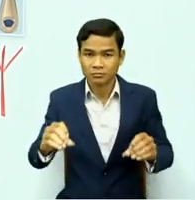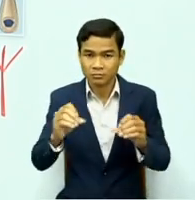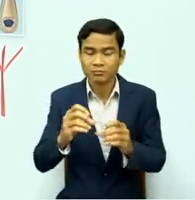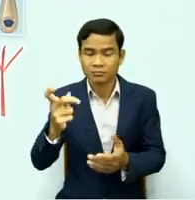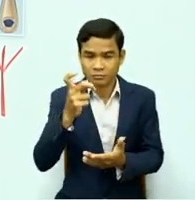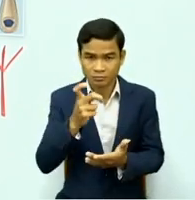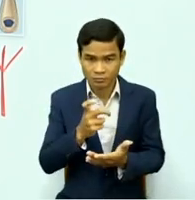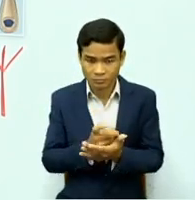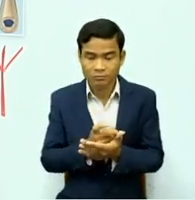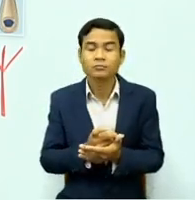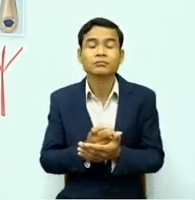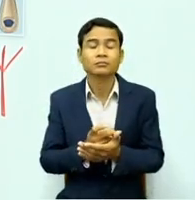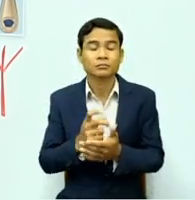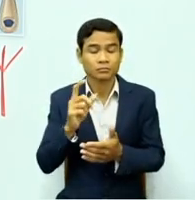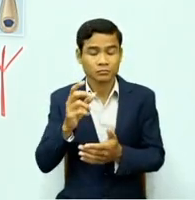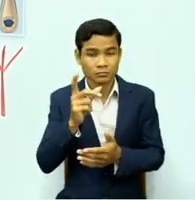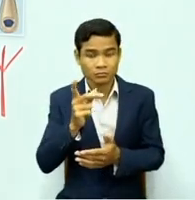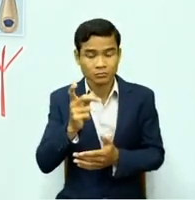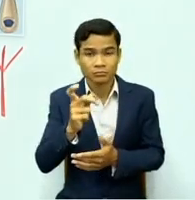1